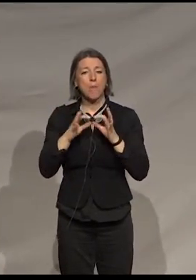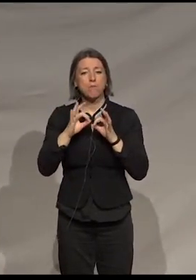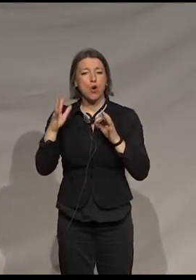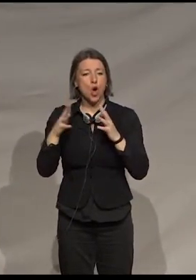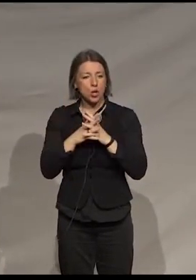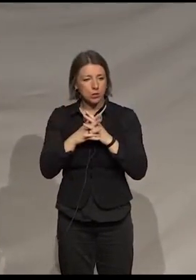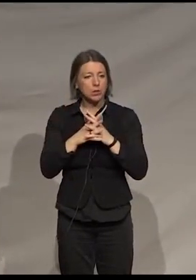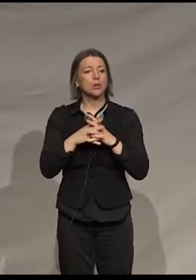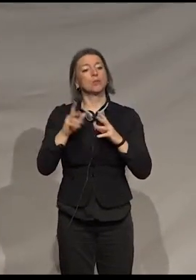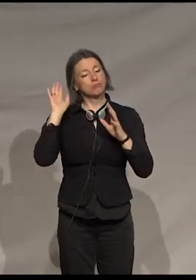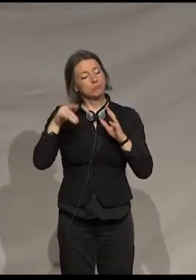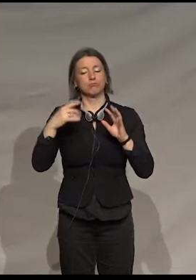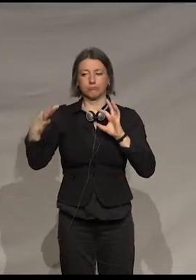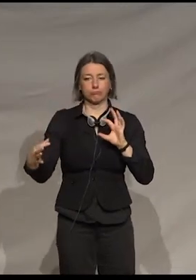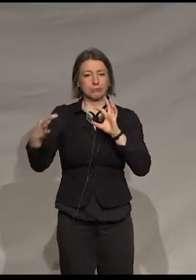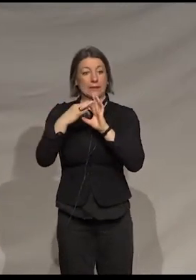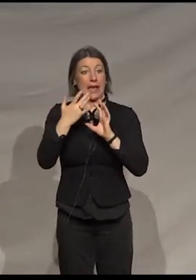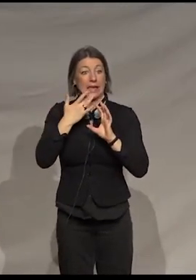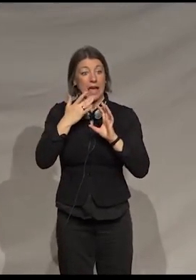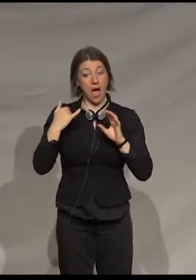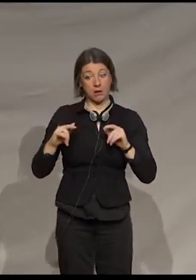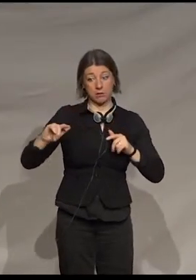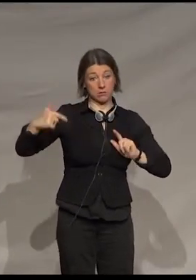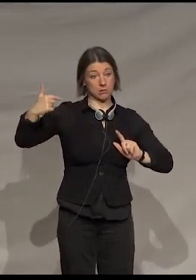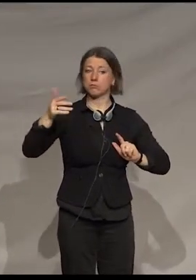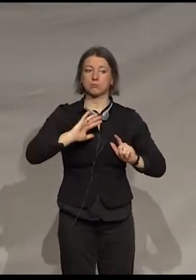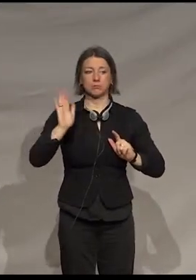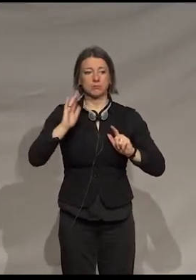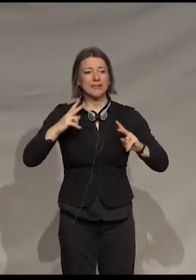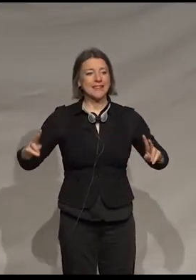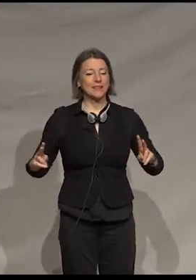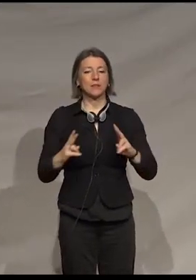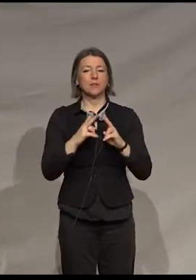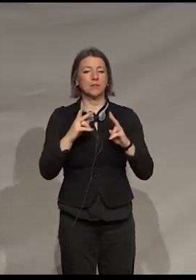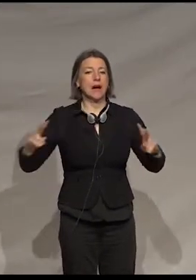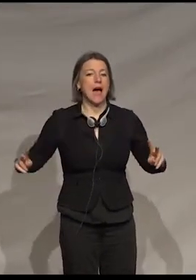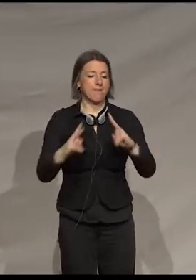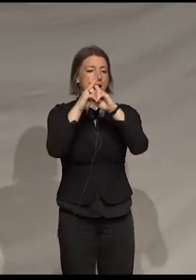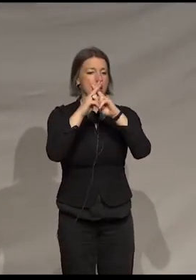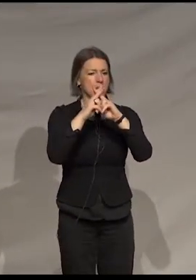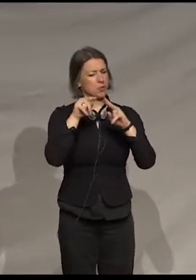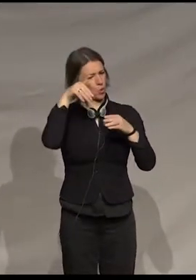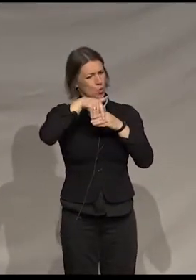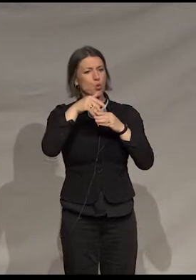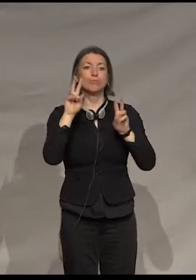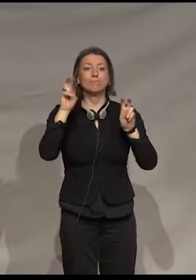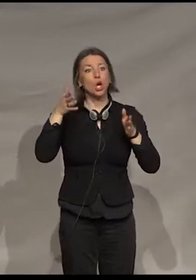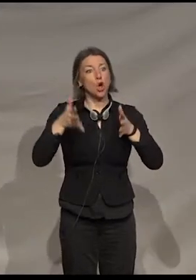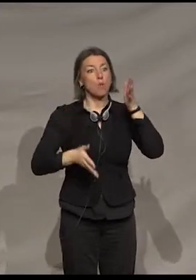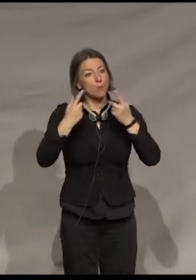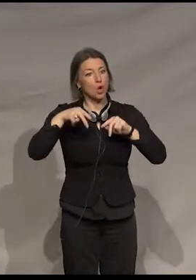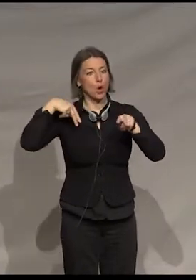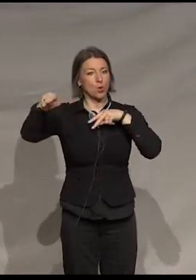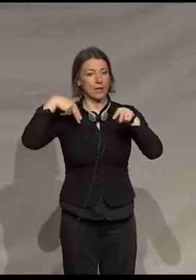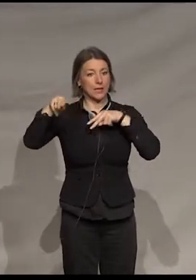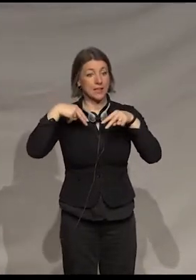Eiffela, asistenčního robota, který slouží k tomu. Pan Jirka Jambor se s klientem. Představte si, pan Jirka